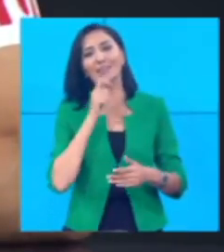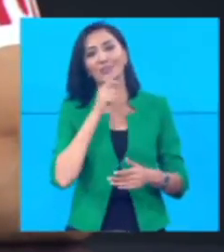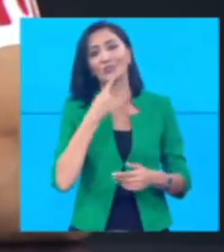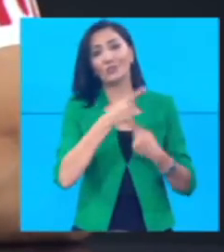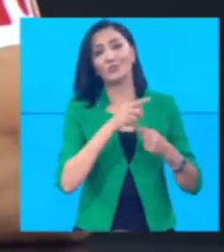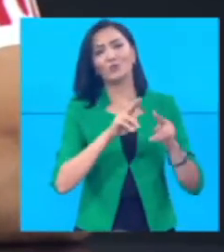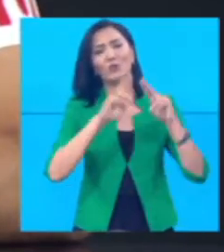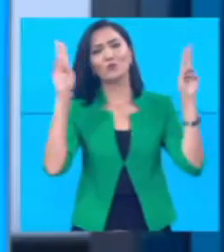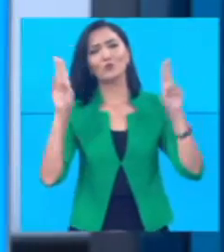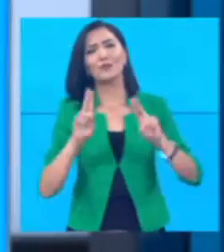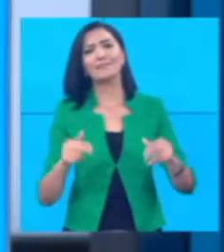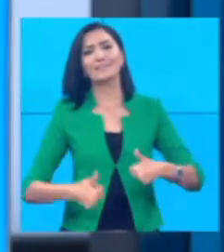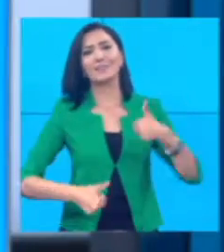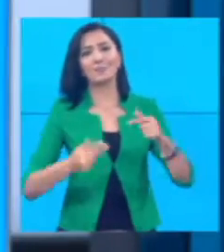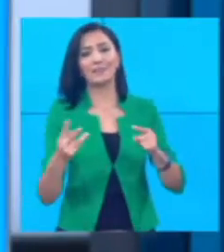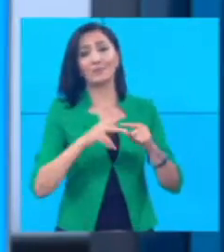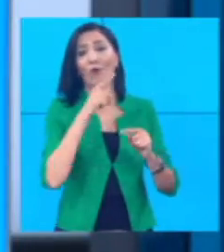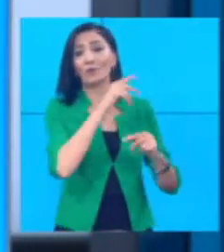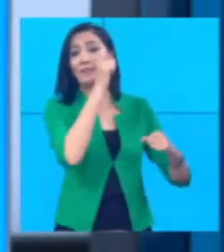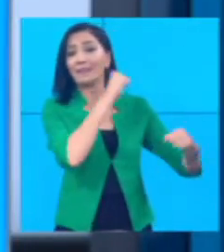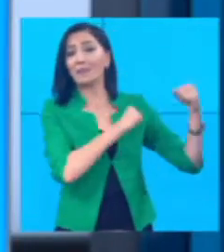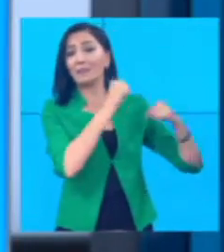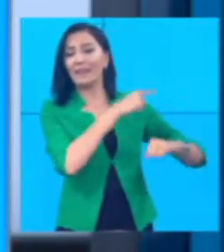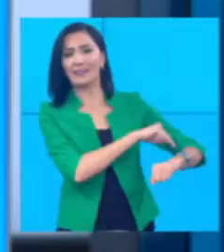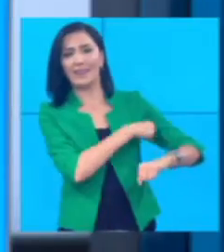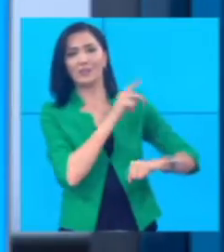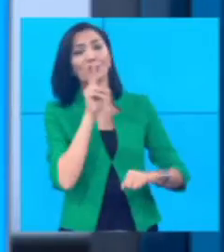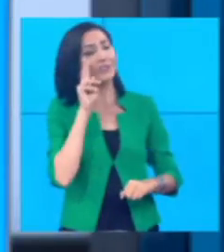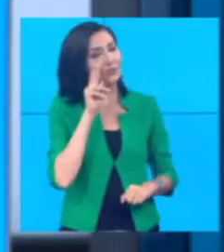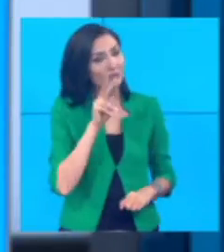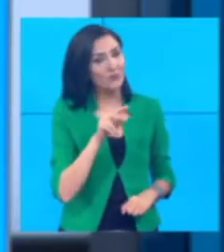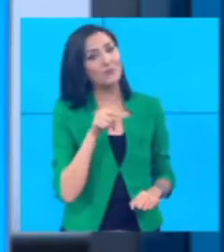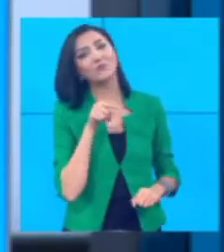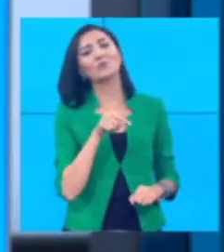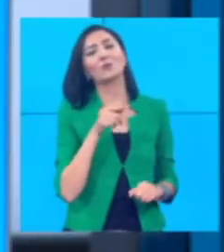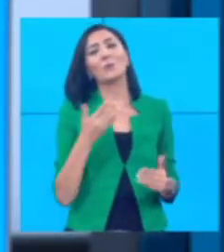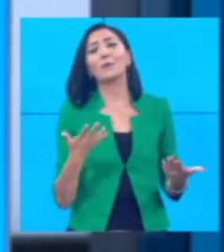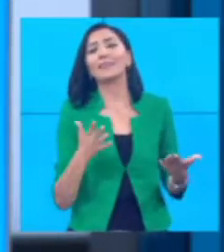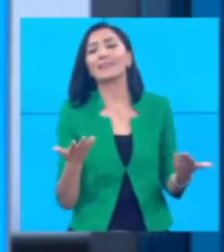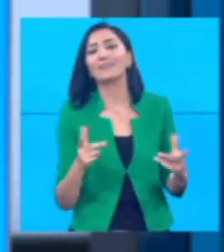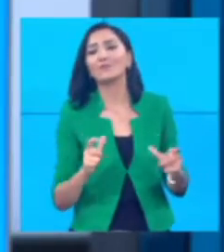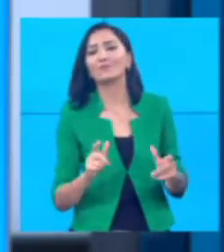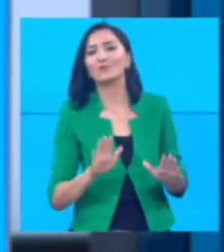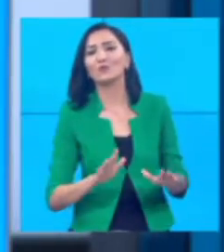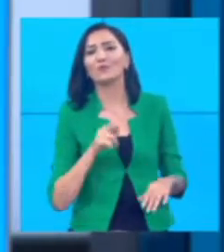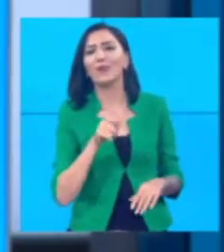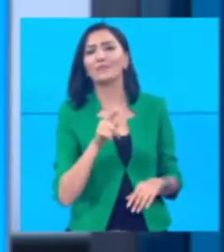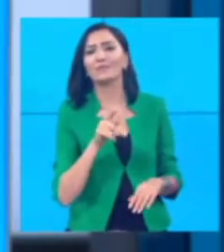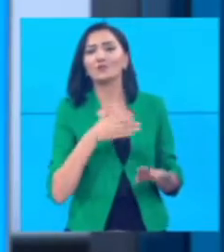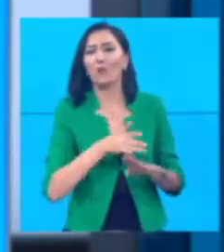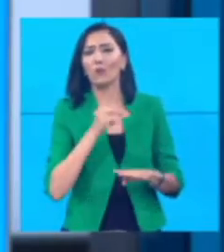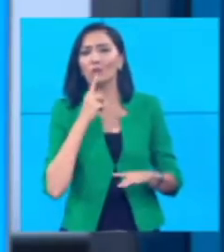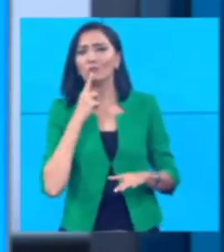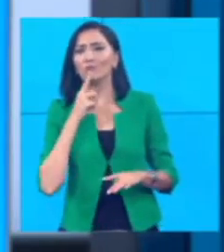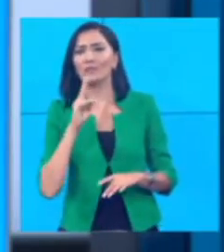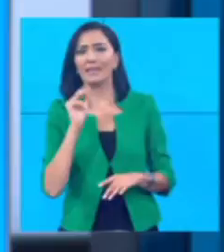ettireceğiz. Peki uluslararası yarışmalara katılıyoruz. Oradaki rakiplerimizin derecelerini de görüyoruz. Peki ne durumdayız? Gerçekten şimdi